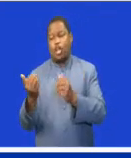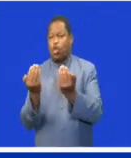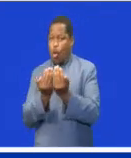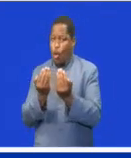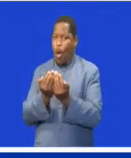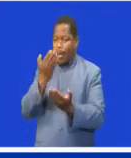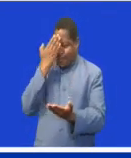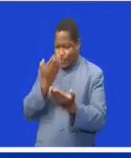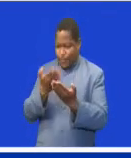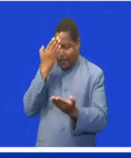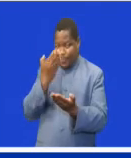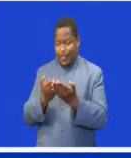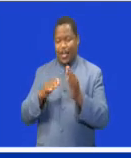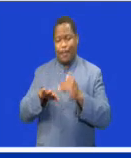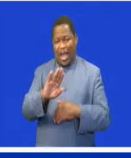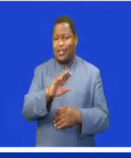bekunene.